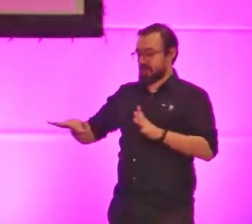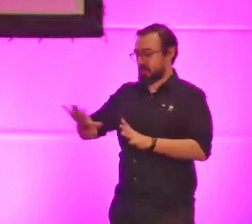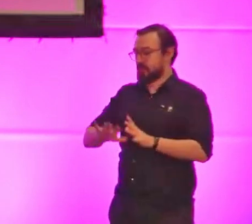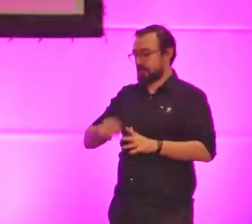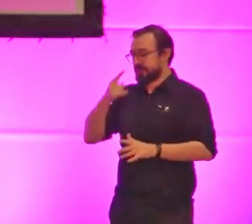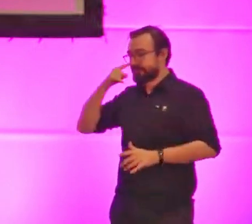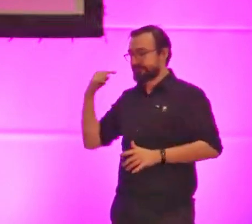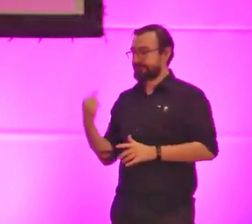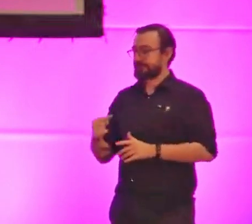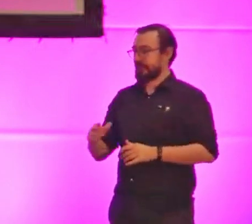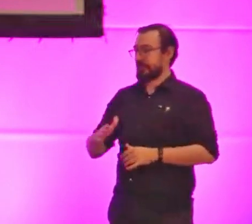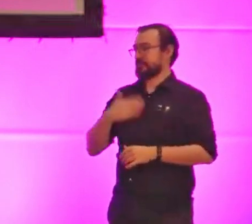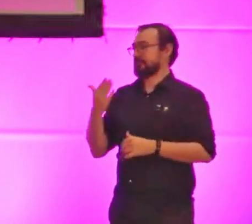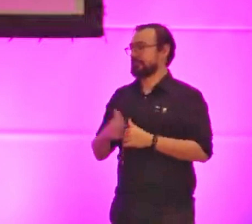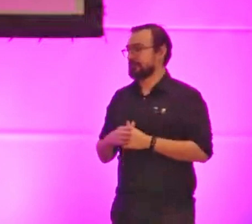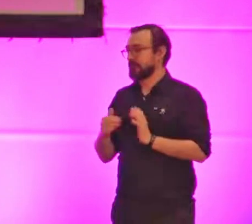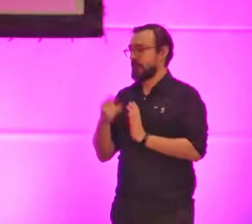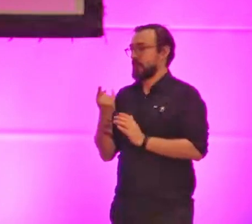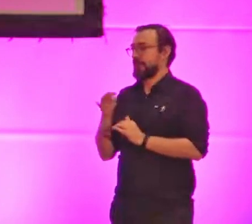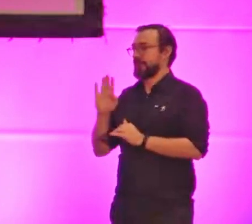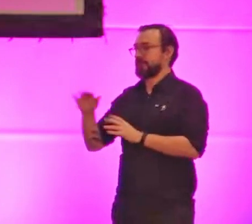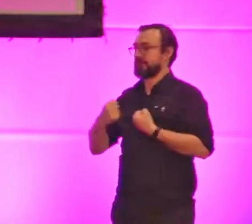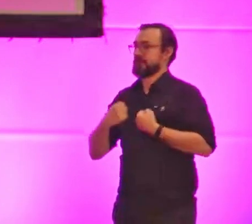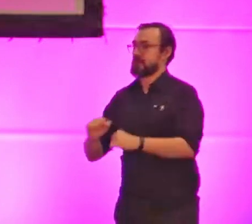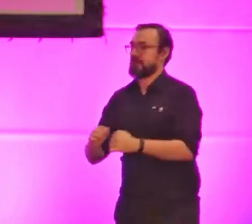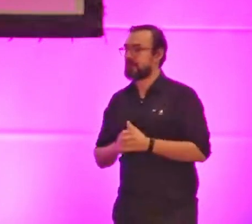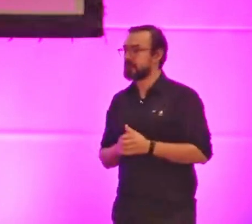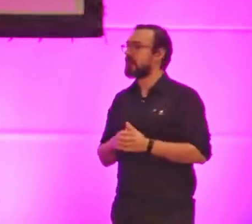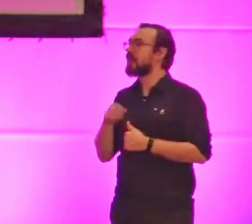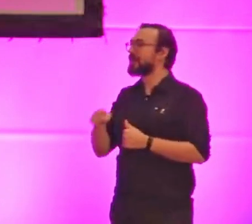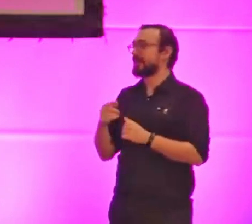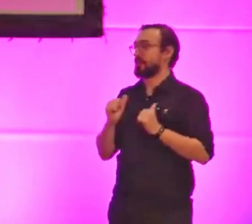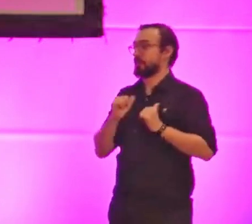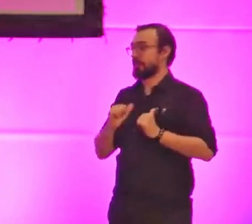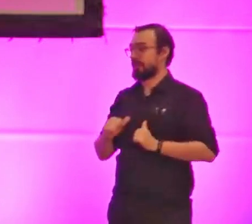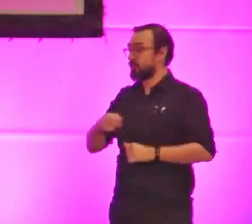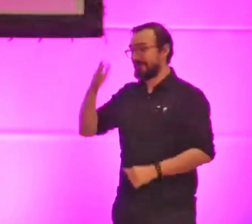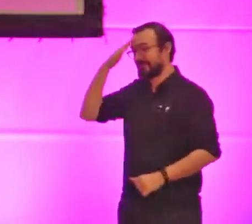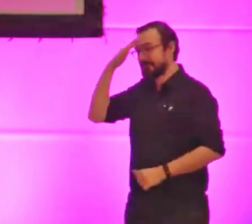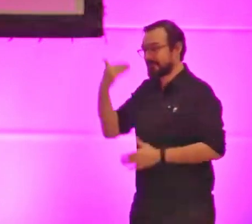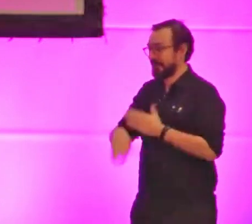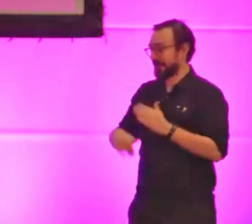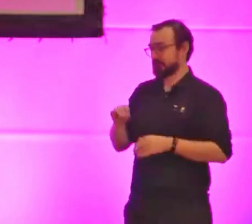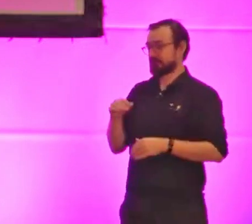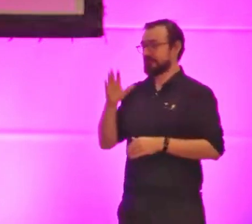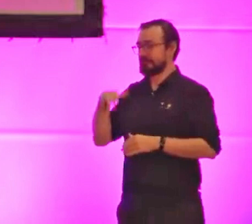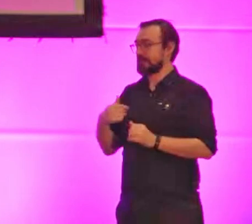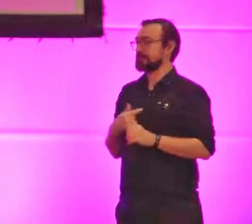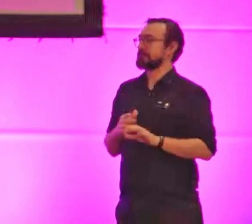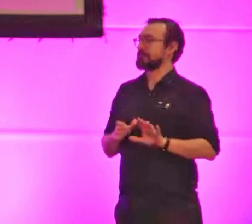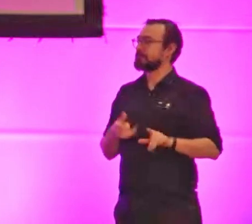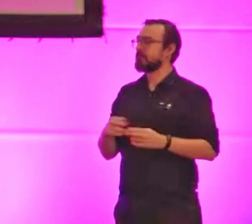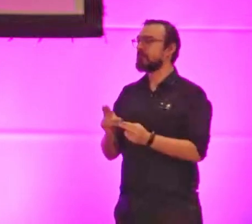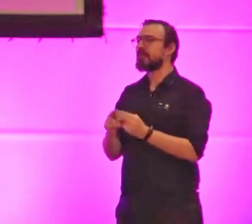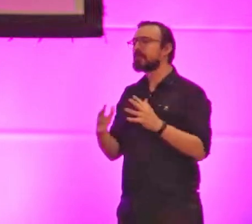området drabbades fruktansvärt av Lundins verksamhet. Och det här kom ju då till, de visste ju det, och de kontaktade ju